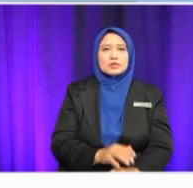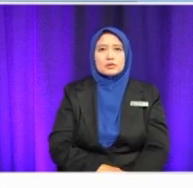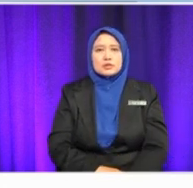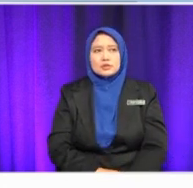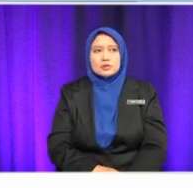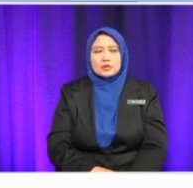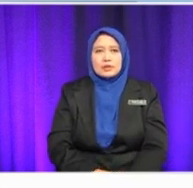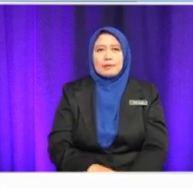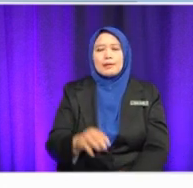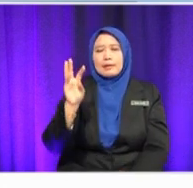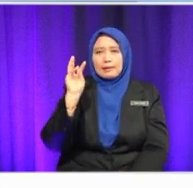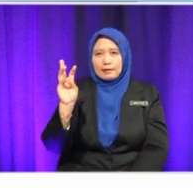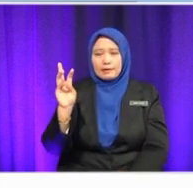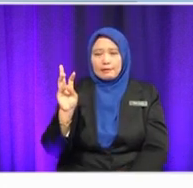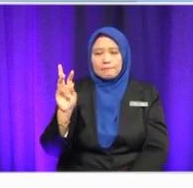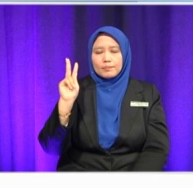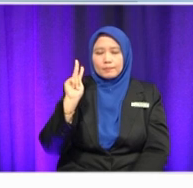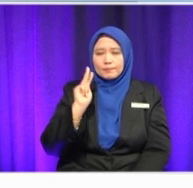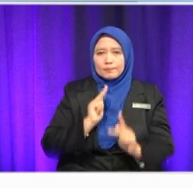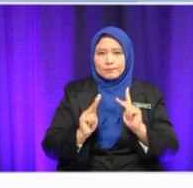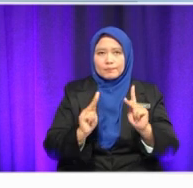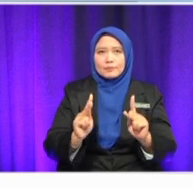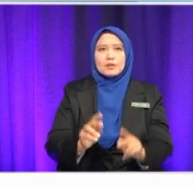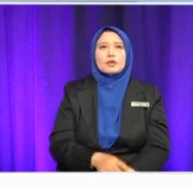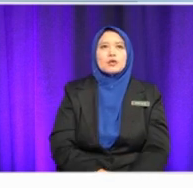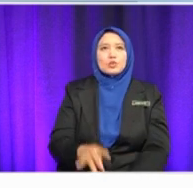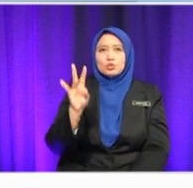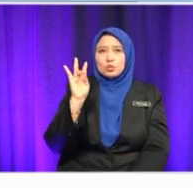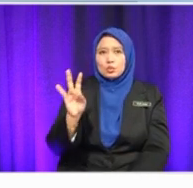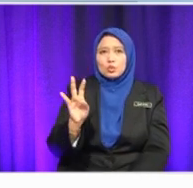yang keenam kinestetik yang ketujuh intepesenance